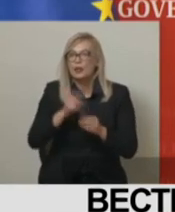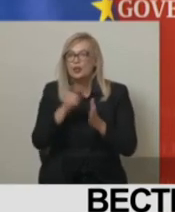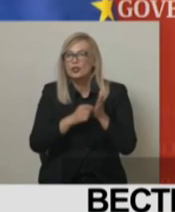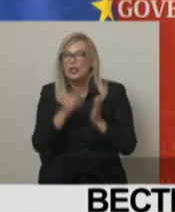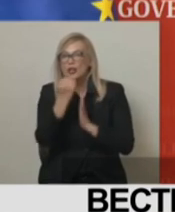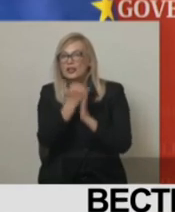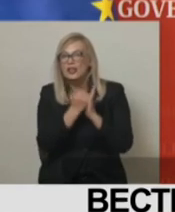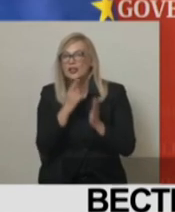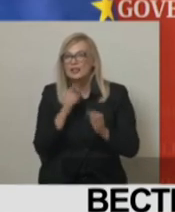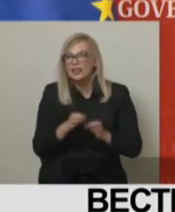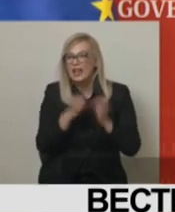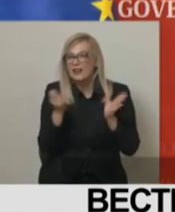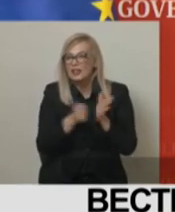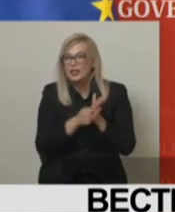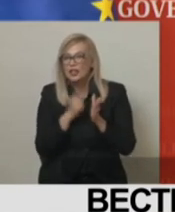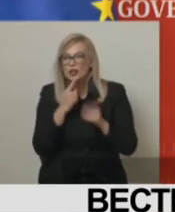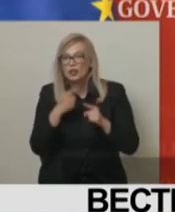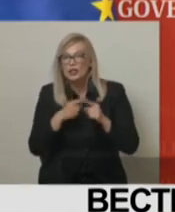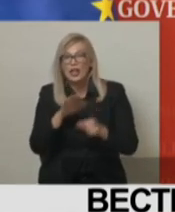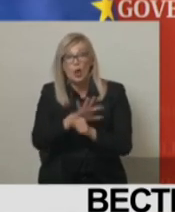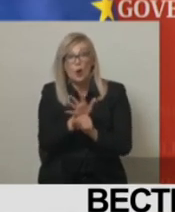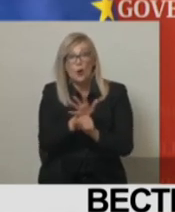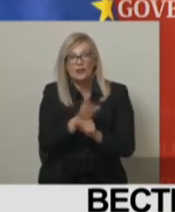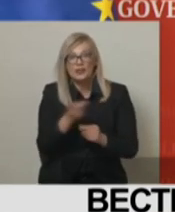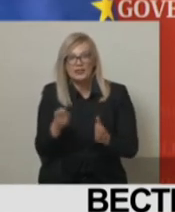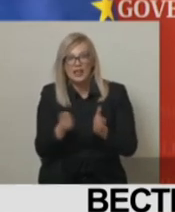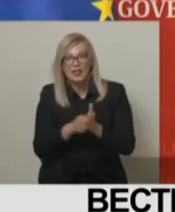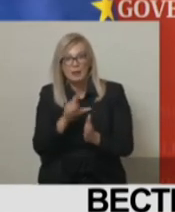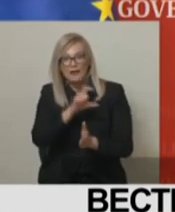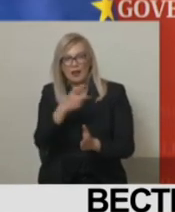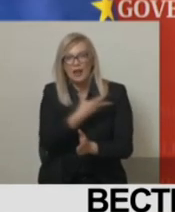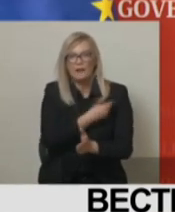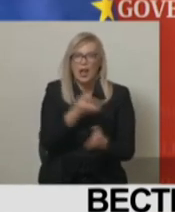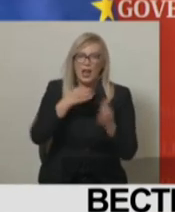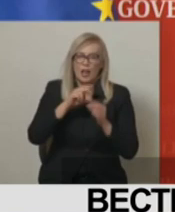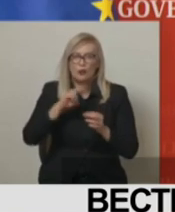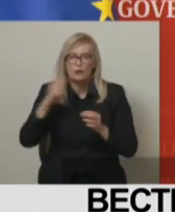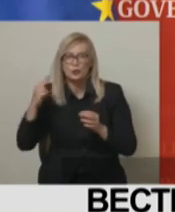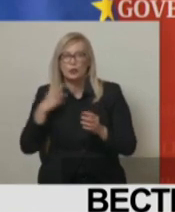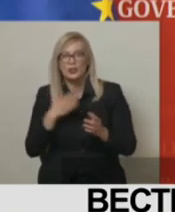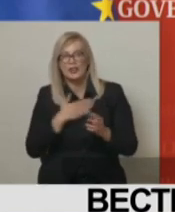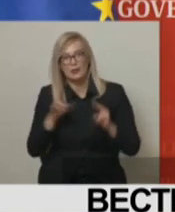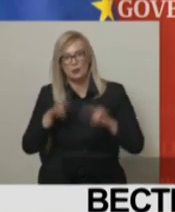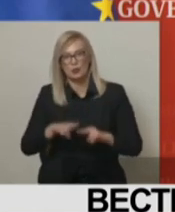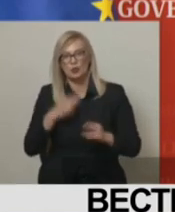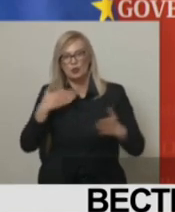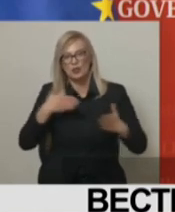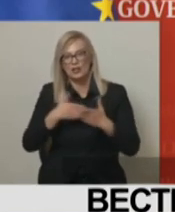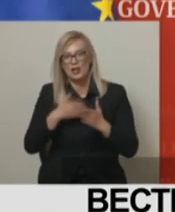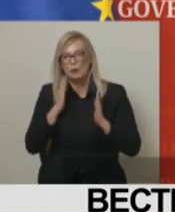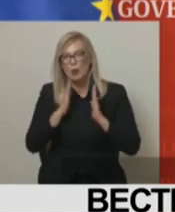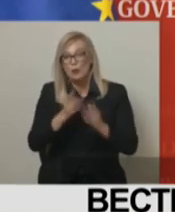јавни набавки со поглавје COVID, заради набавка на вакцини, лекови или слично, да има можност директно по